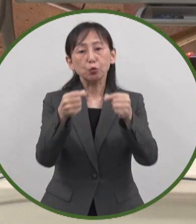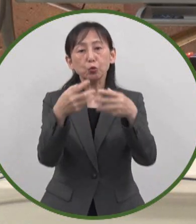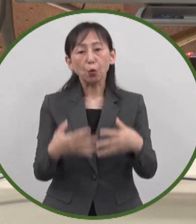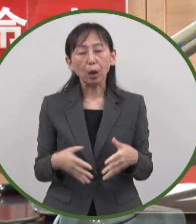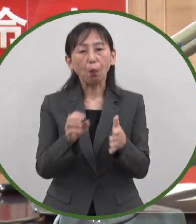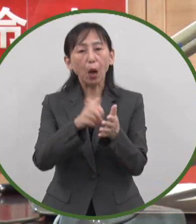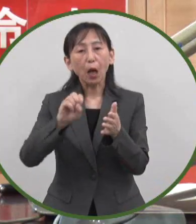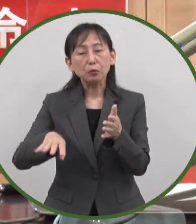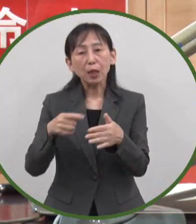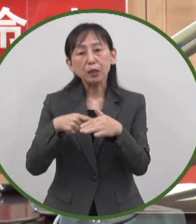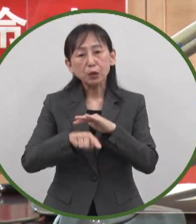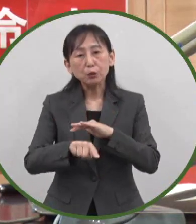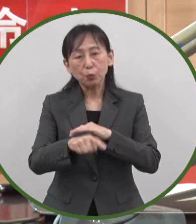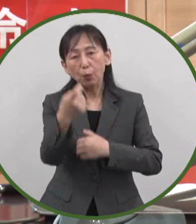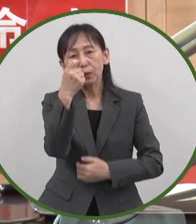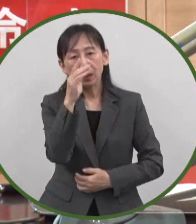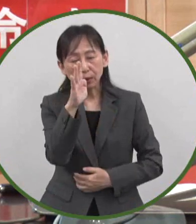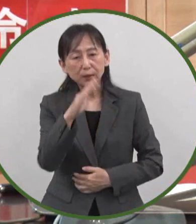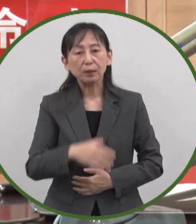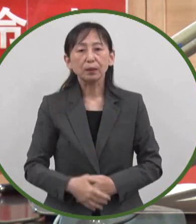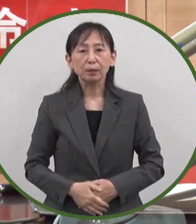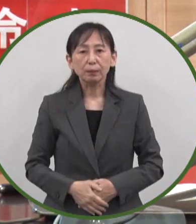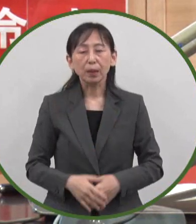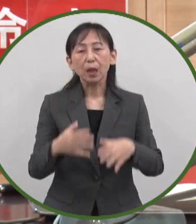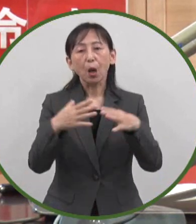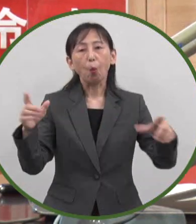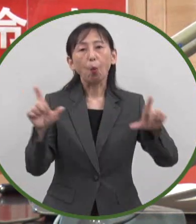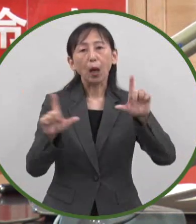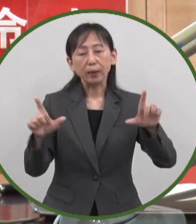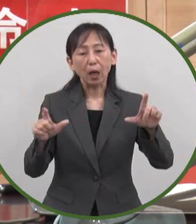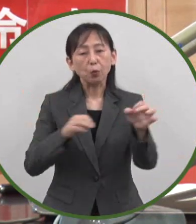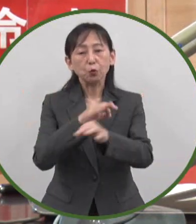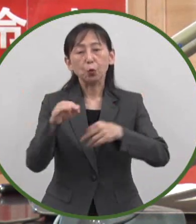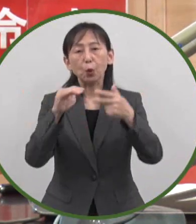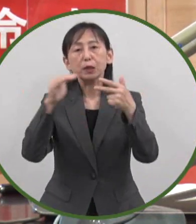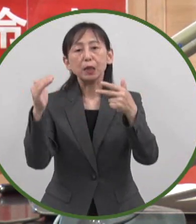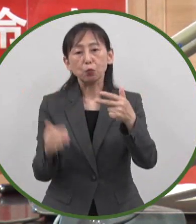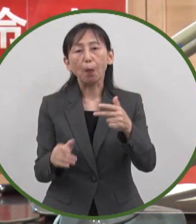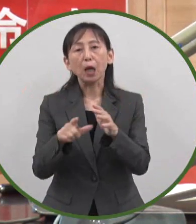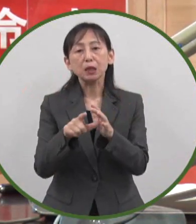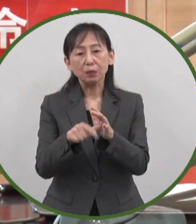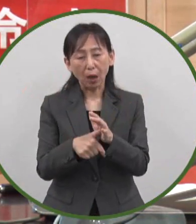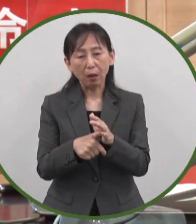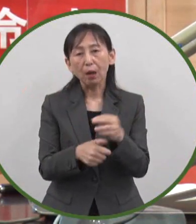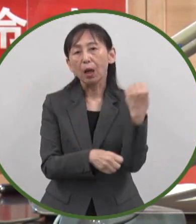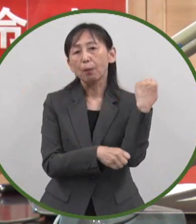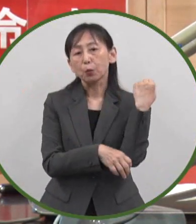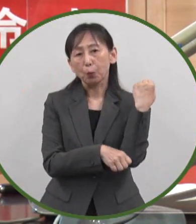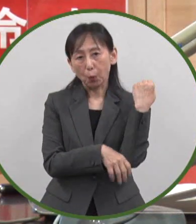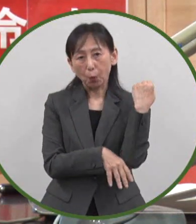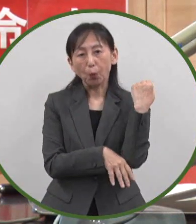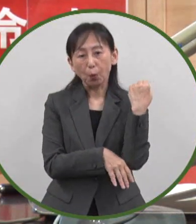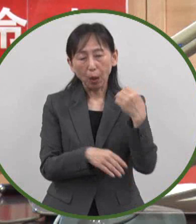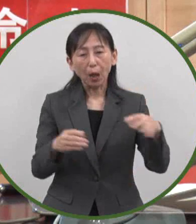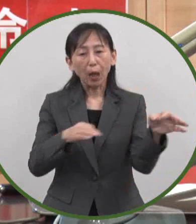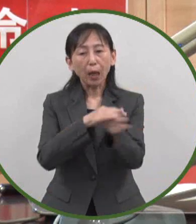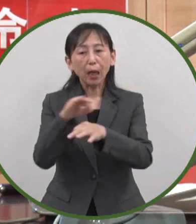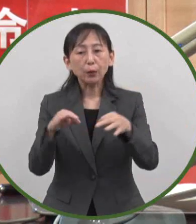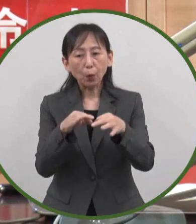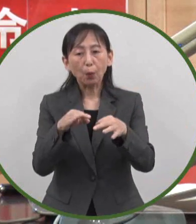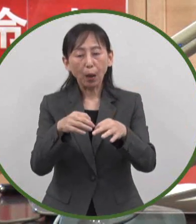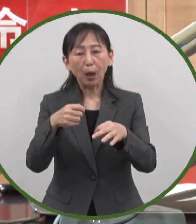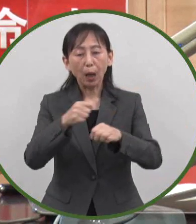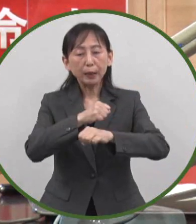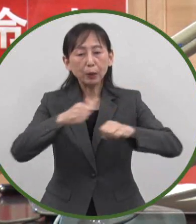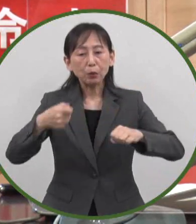ればと。 まずあの大型商業施設についてはあの、まあ、そもそもですね、あの営業を1万平